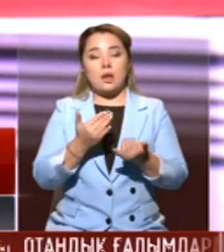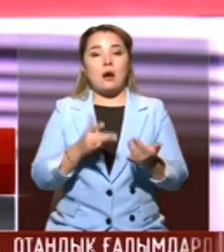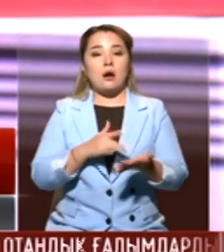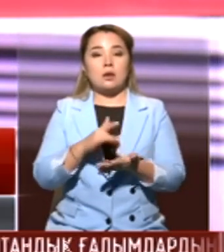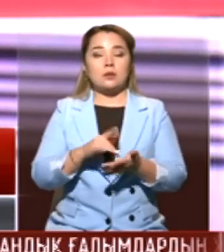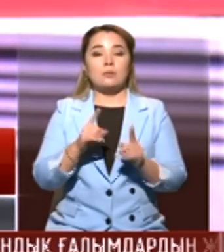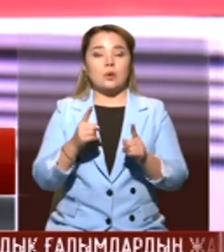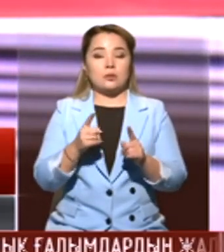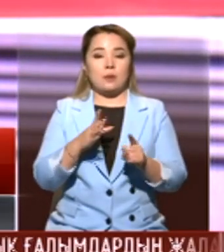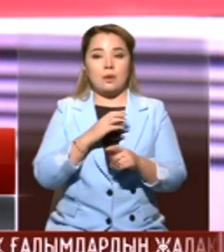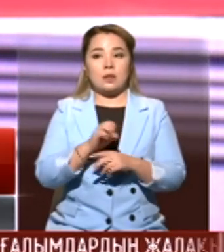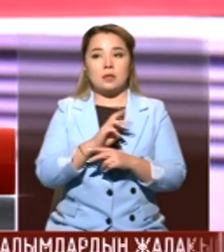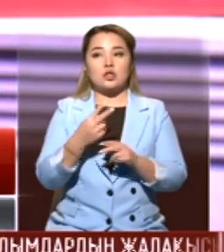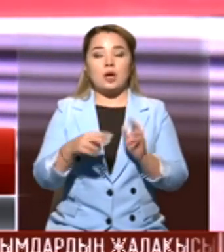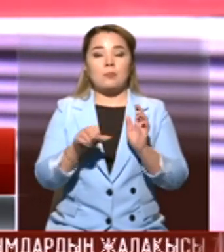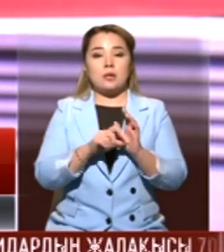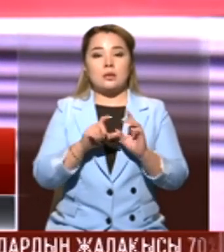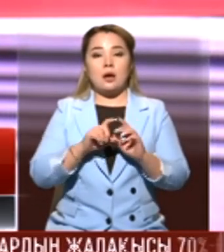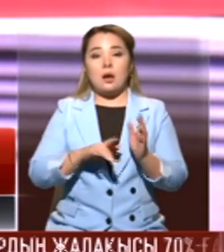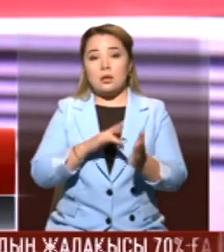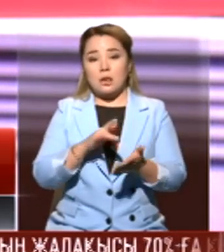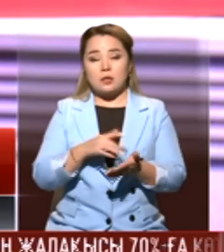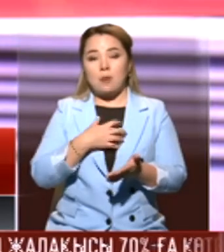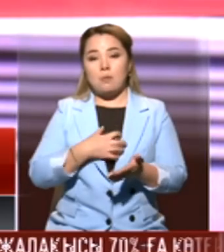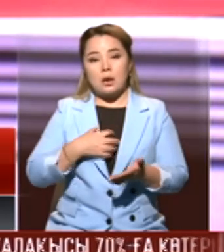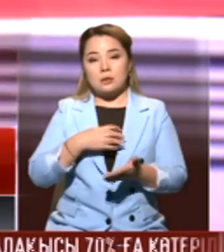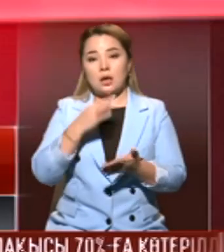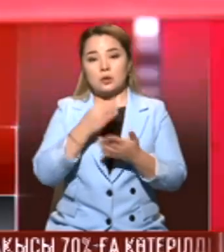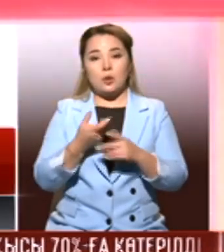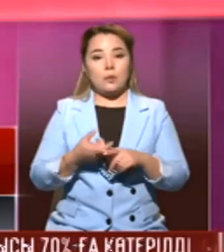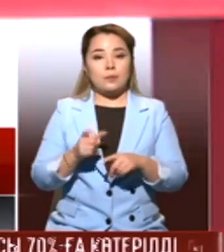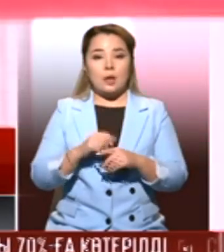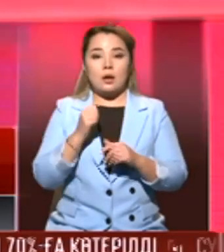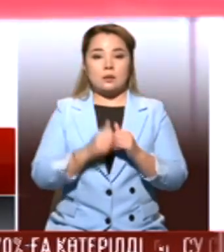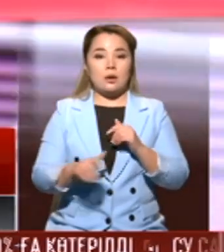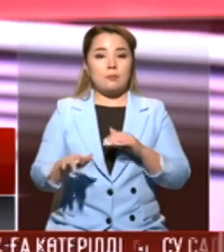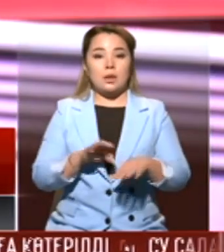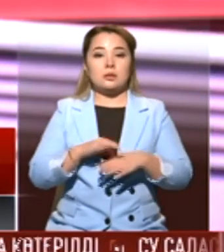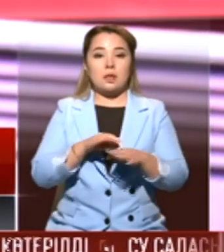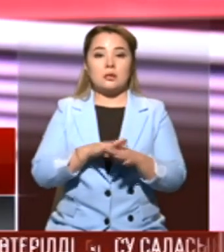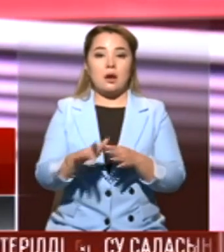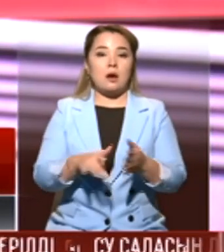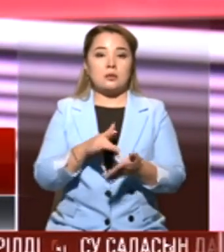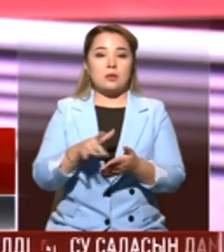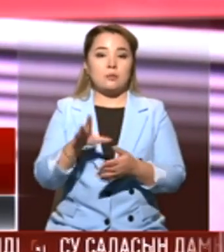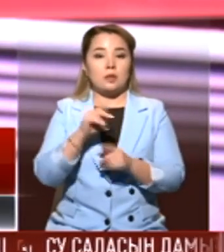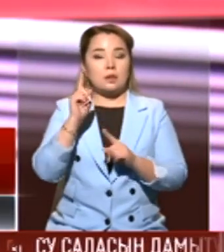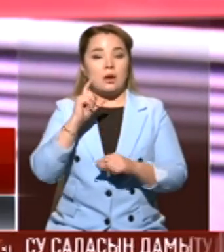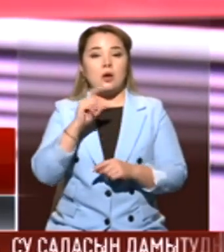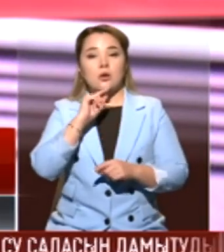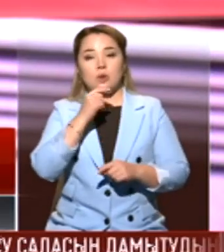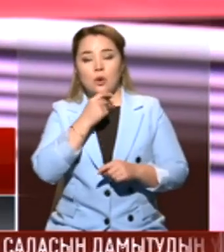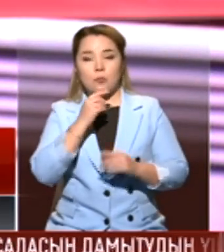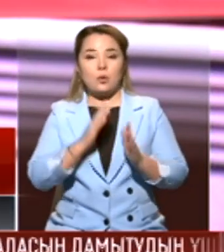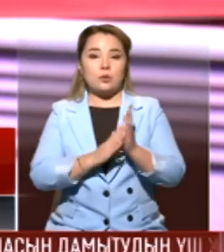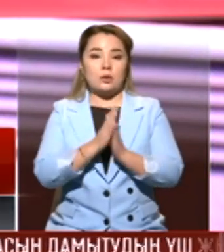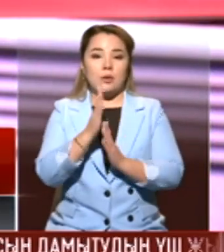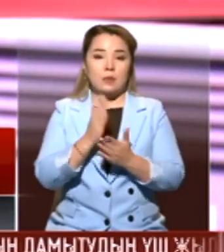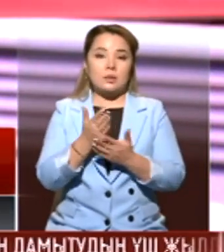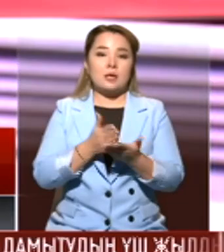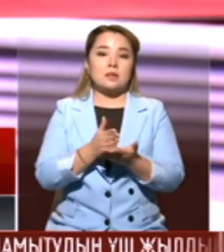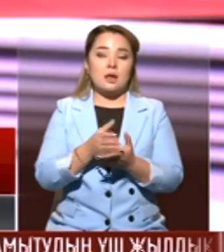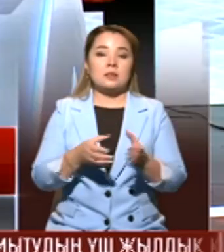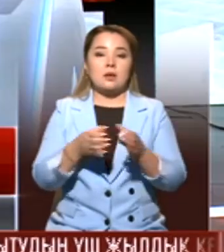қалаларды қамтып отырмыз, неге 26 қаланы қамтып отырмыз? Өте маңызды, себебі кез келген процесс ол қалада жүреді, өздеріңіз білесіздер. Экономикалық өсім болсын,